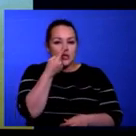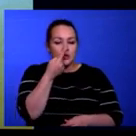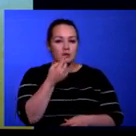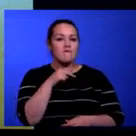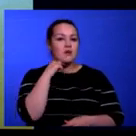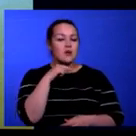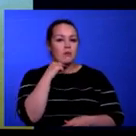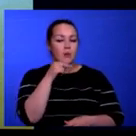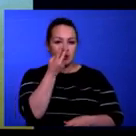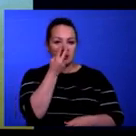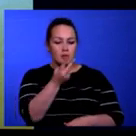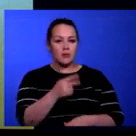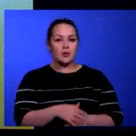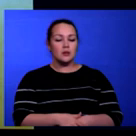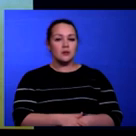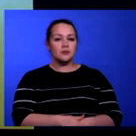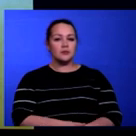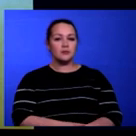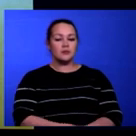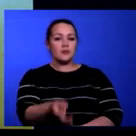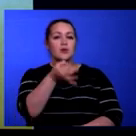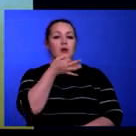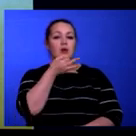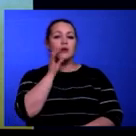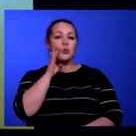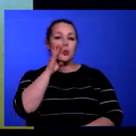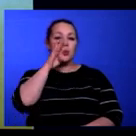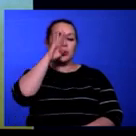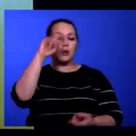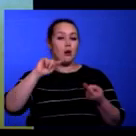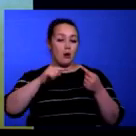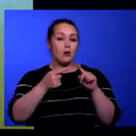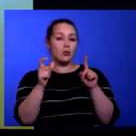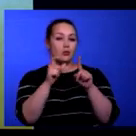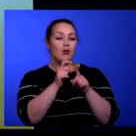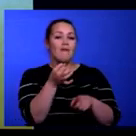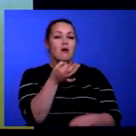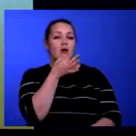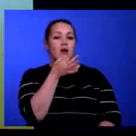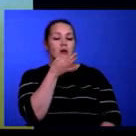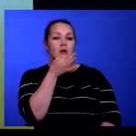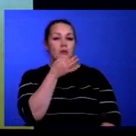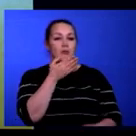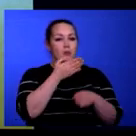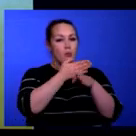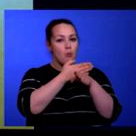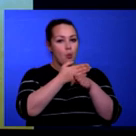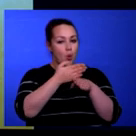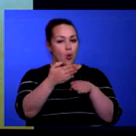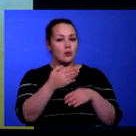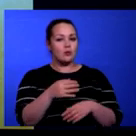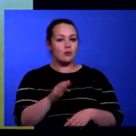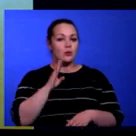внимательнее смотрите ранее утро антоним к слову ранее поздний утра